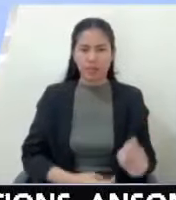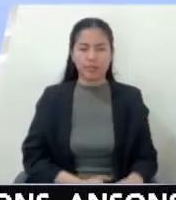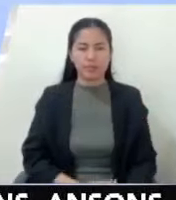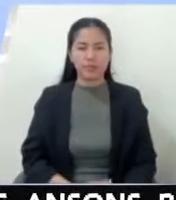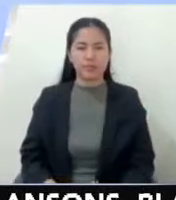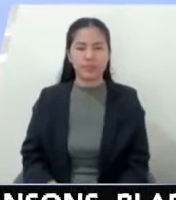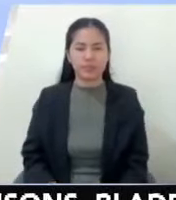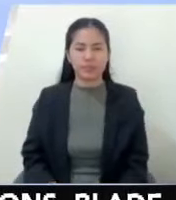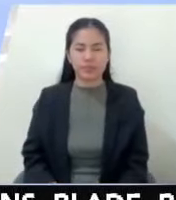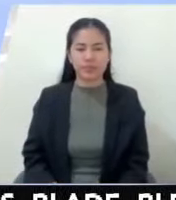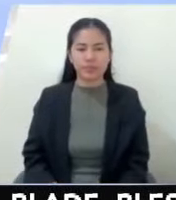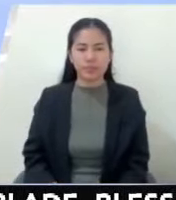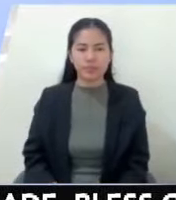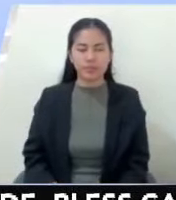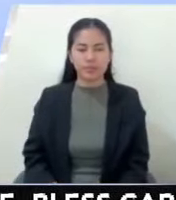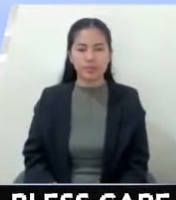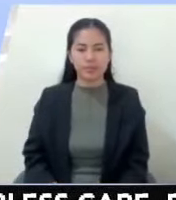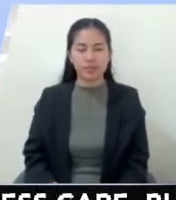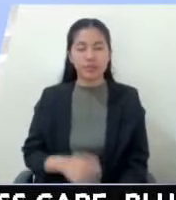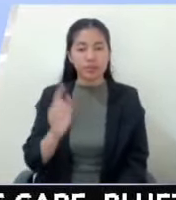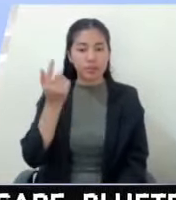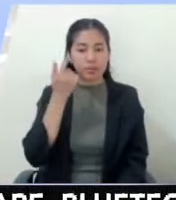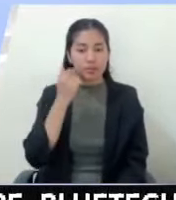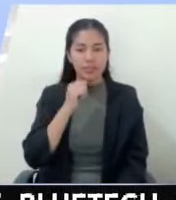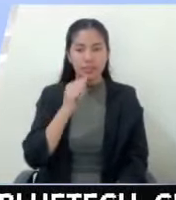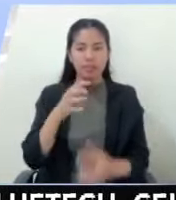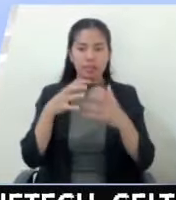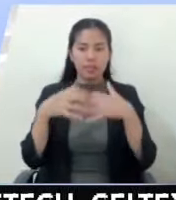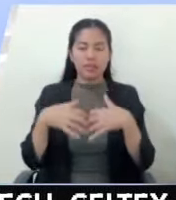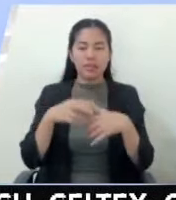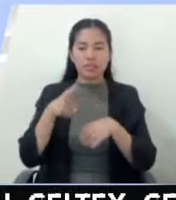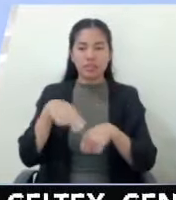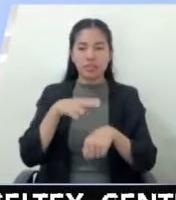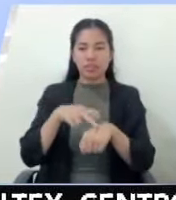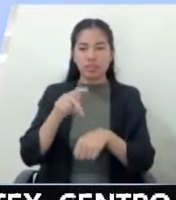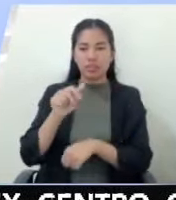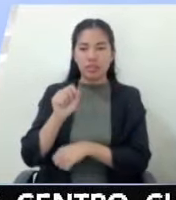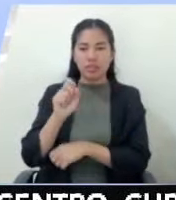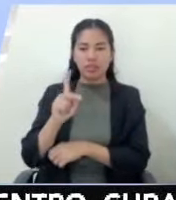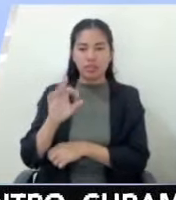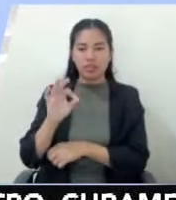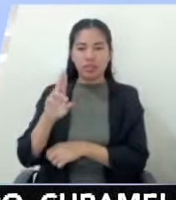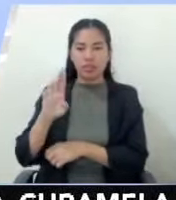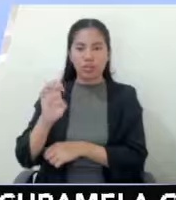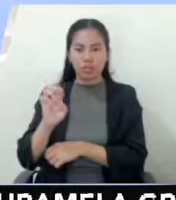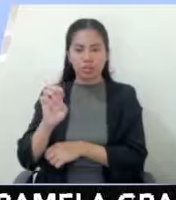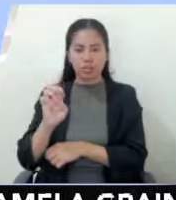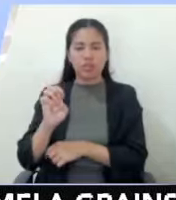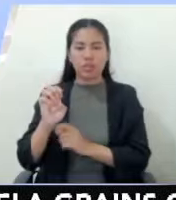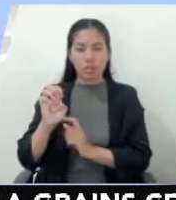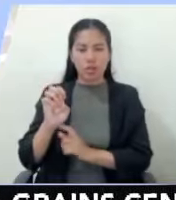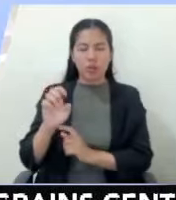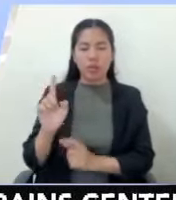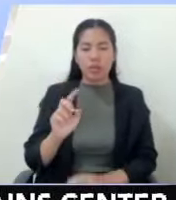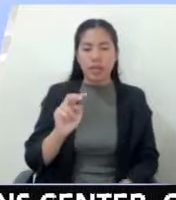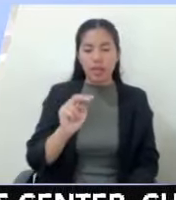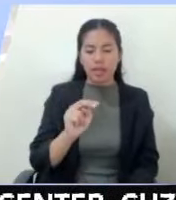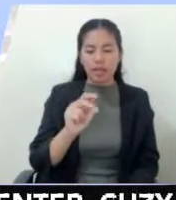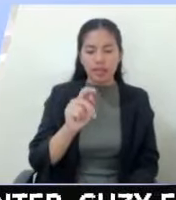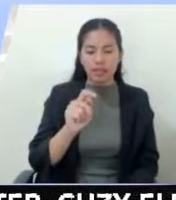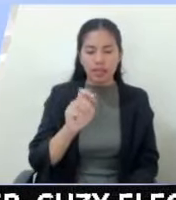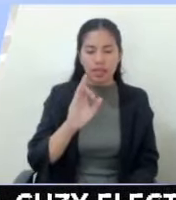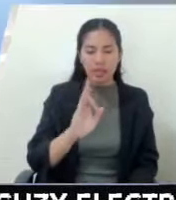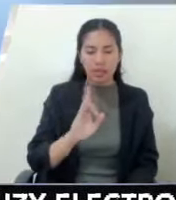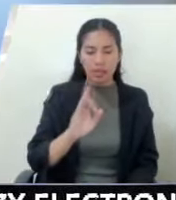Hindi raw bubuwagin ng pamahalaan ang National Task Force to End Local Communist Armed Conflict o NTFL-CAC, sabi ni Pangulong Bongbong